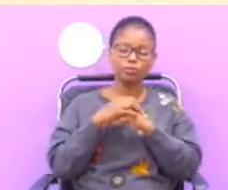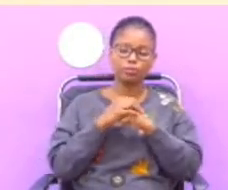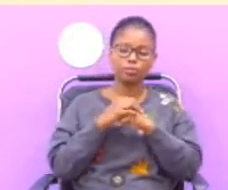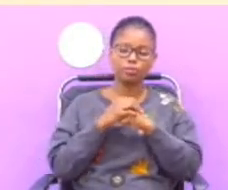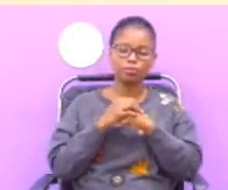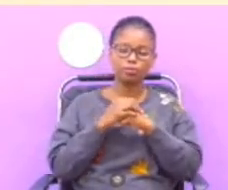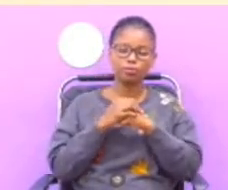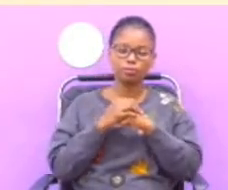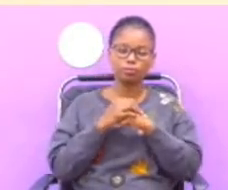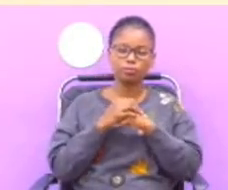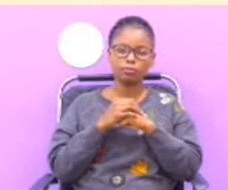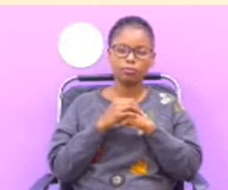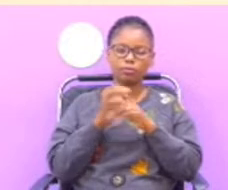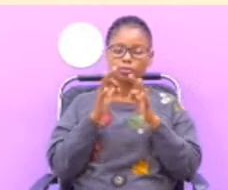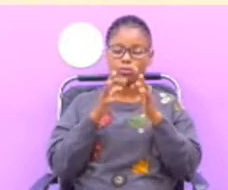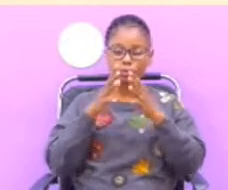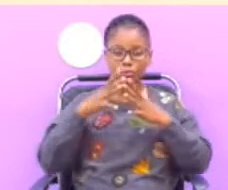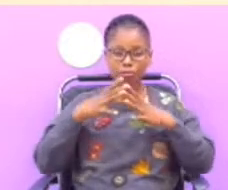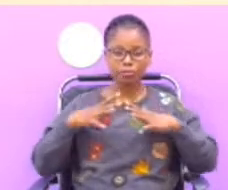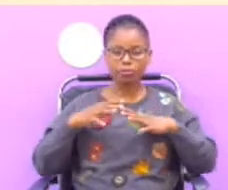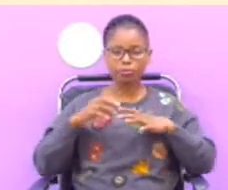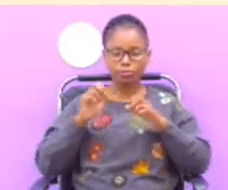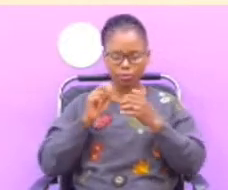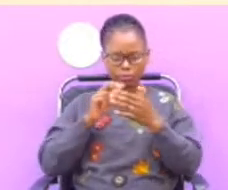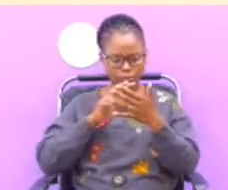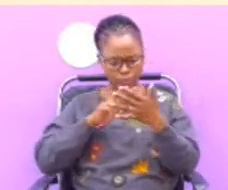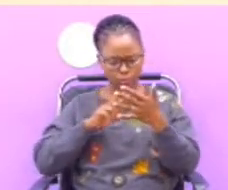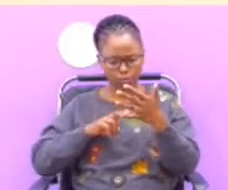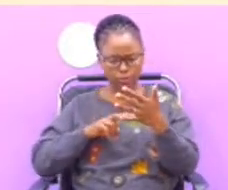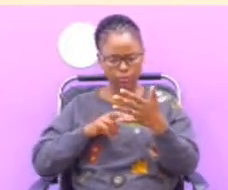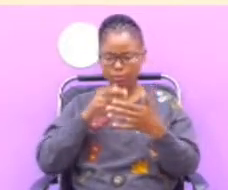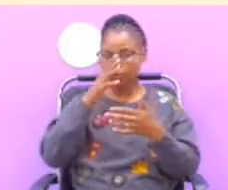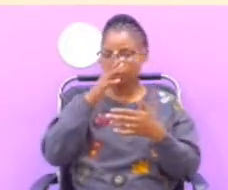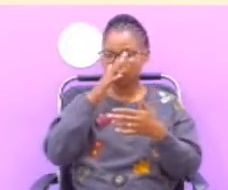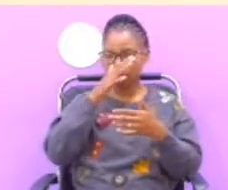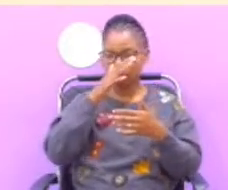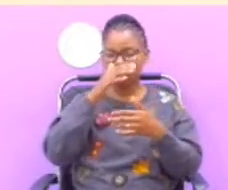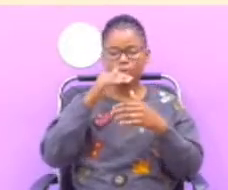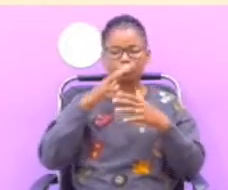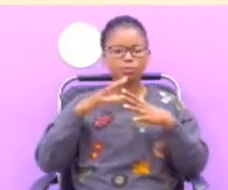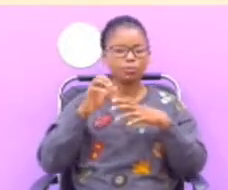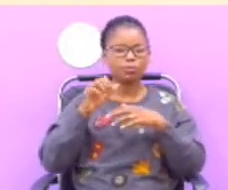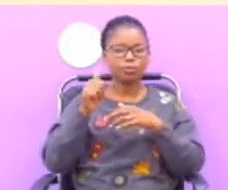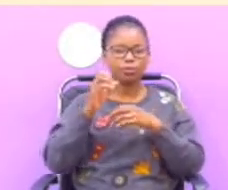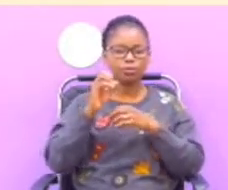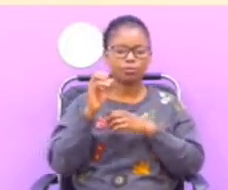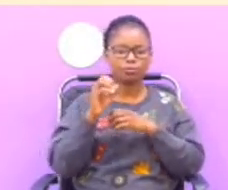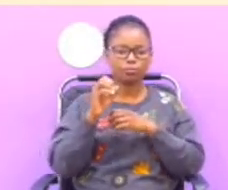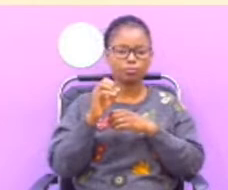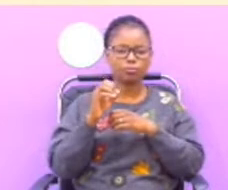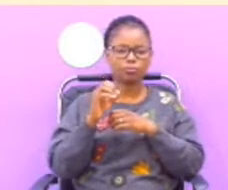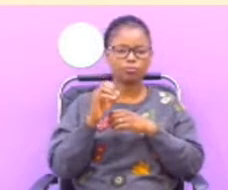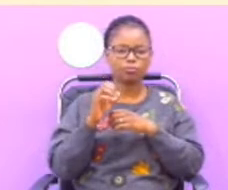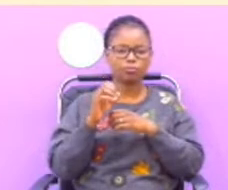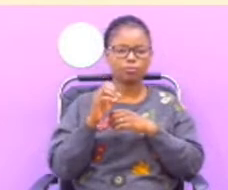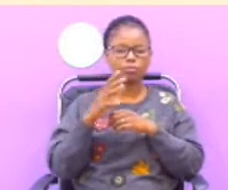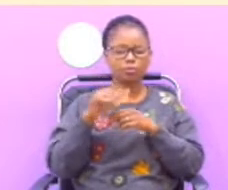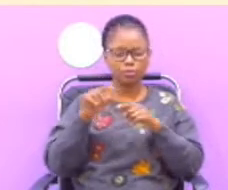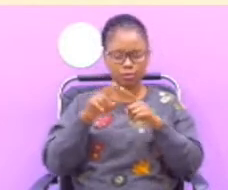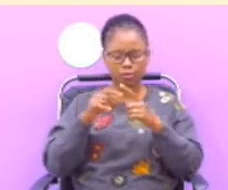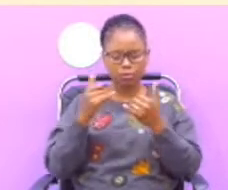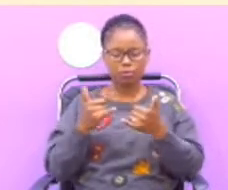korwo andũ no mathome kiugo kĩa ngai ũrĩa gĩtariĩ na ũrĩa kĩhana ndũngĩhenagio nĩ mũndũ no nawe ũrahenio nĩ kũnyi ona rĩu no